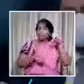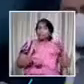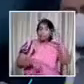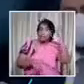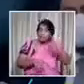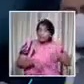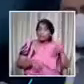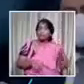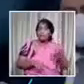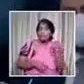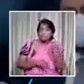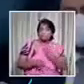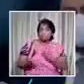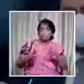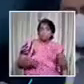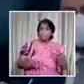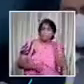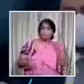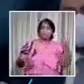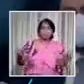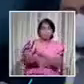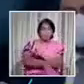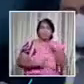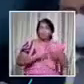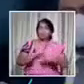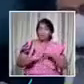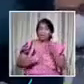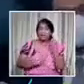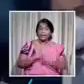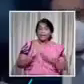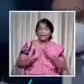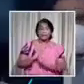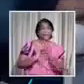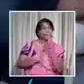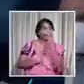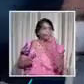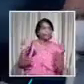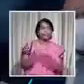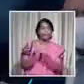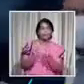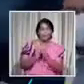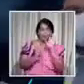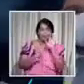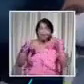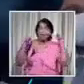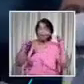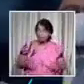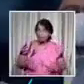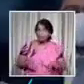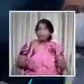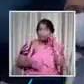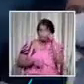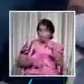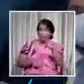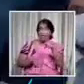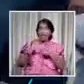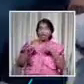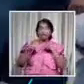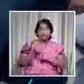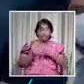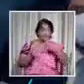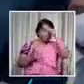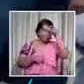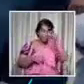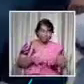මරණ බලෙන් ආදාහනය කරලා මේ රටේ නීති දෙක ක්‍රියාත්මක කරන තත්ත්වයකට ගෙනල්ලා අද ඒ පැත්තේ ඉන අලි ජබ්‍රි